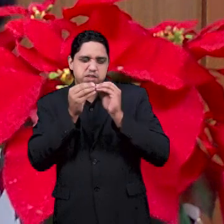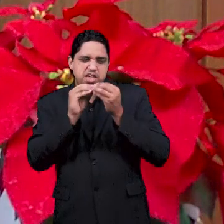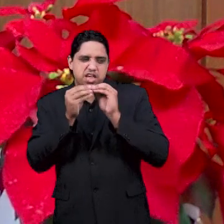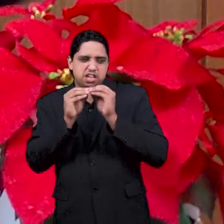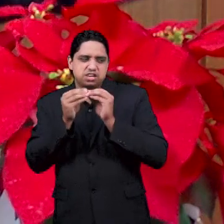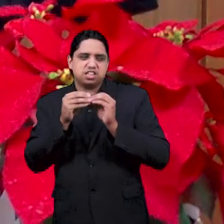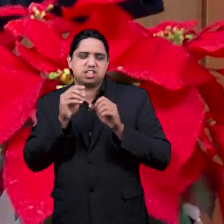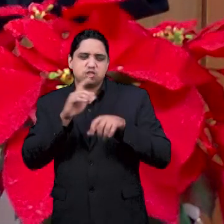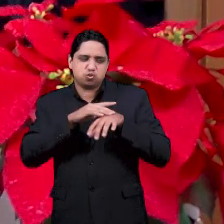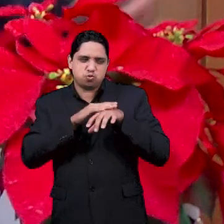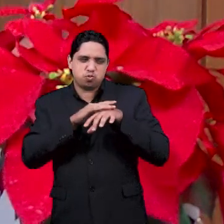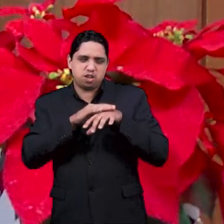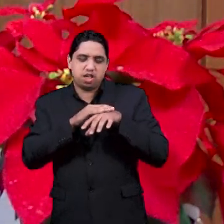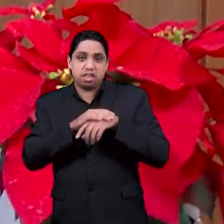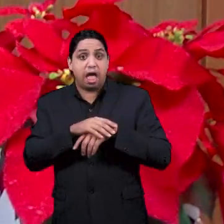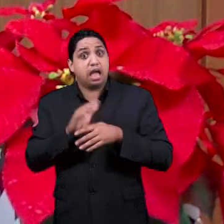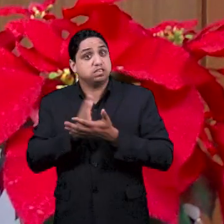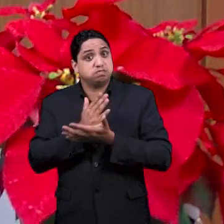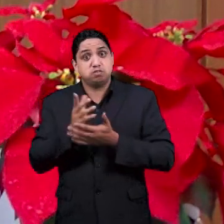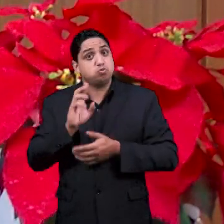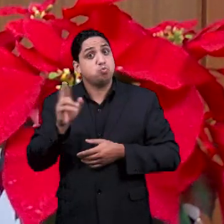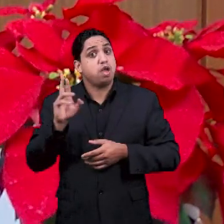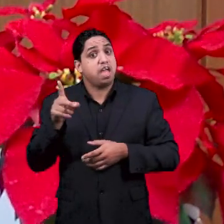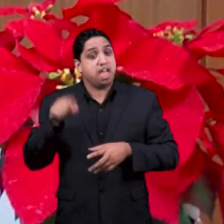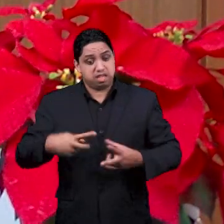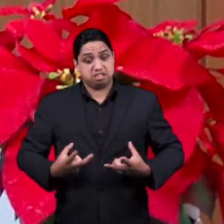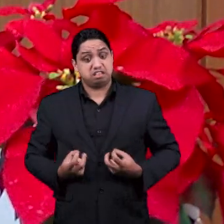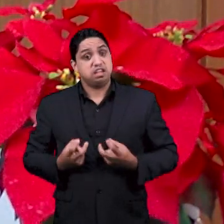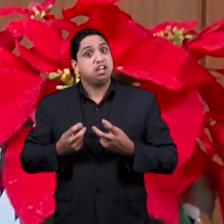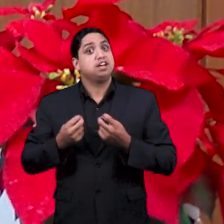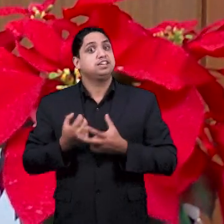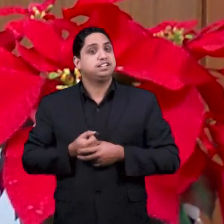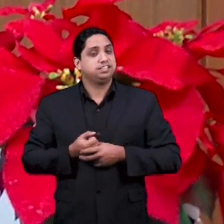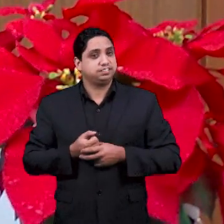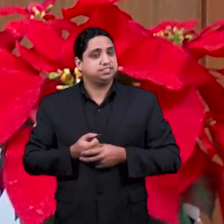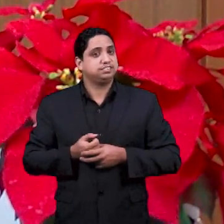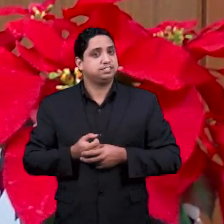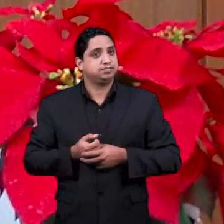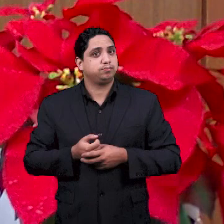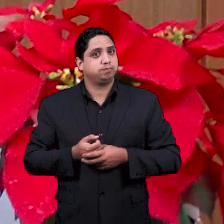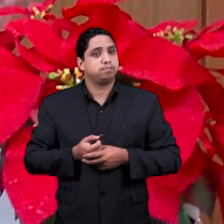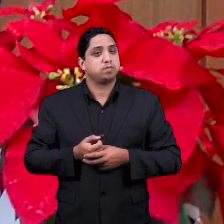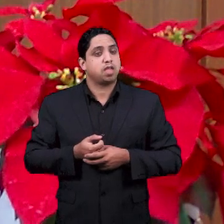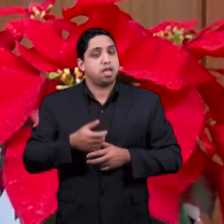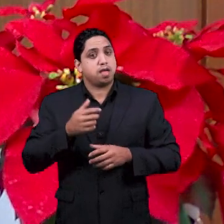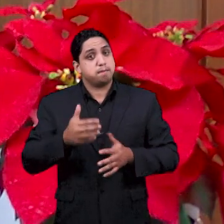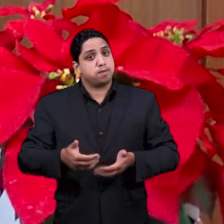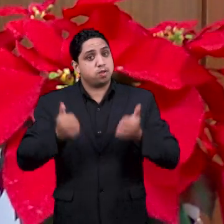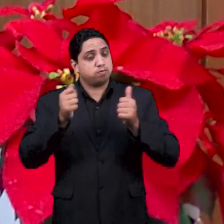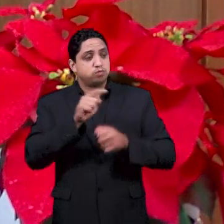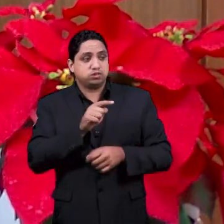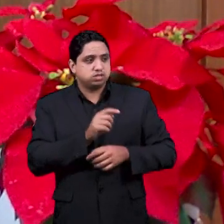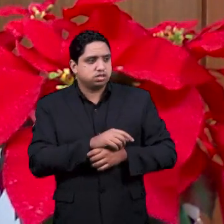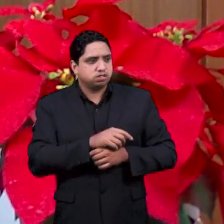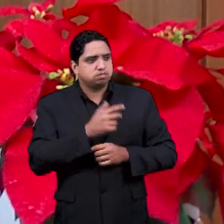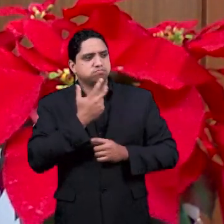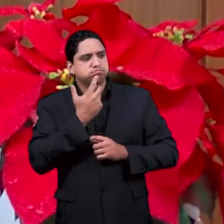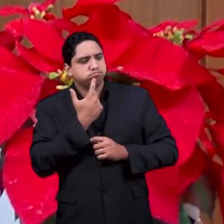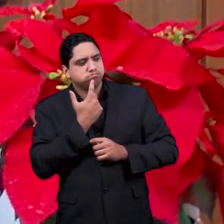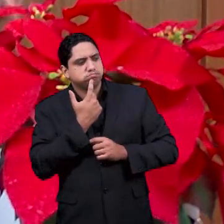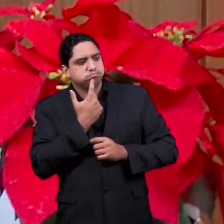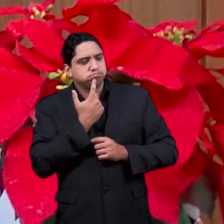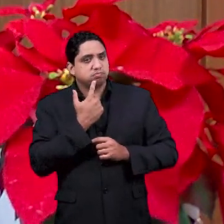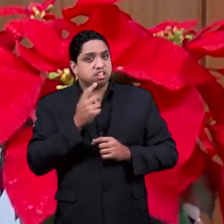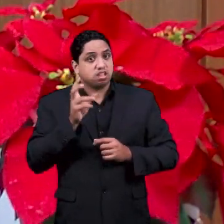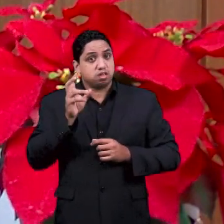может быть, это не та болезнь, а просто рак даже какой-то. Легче тебе